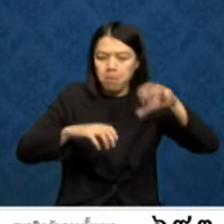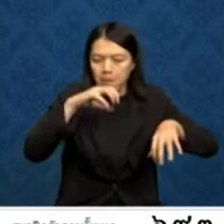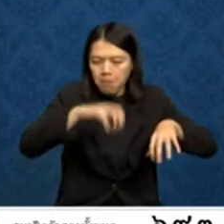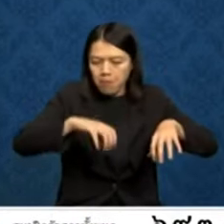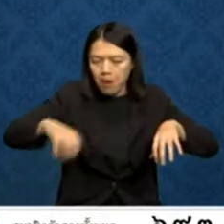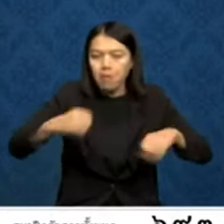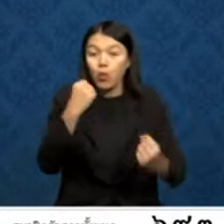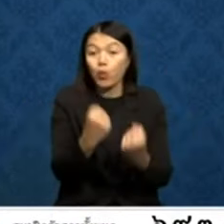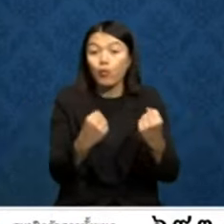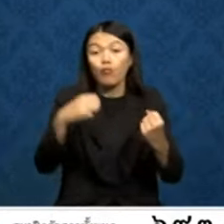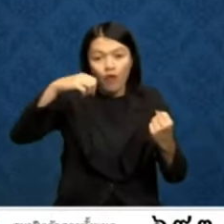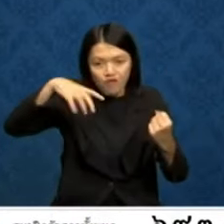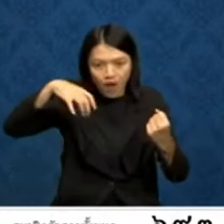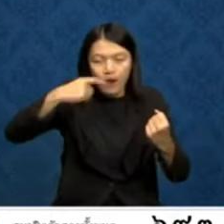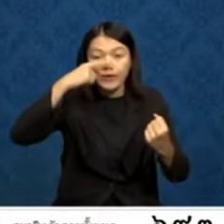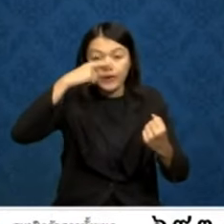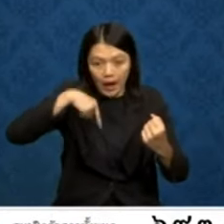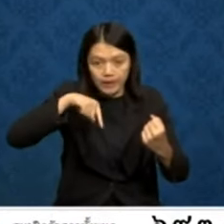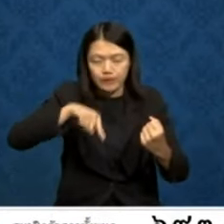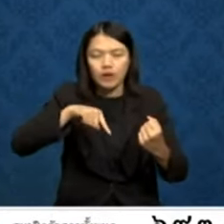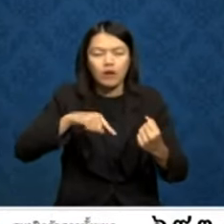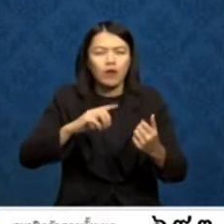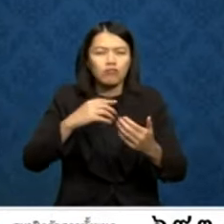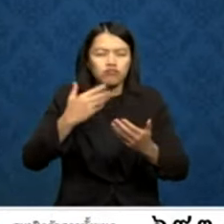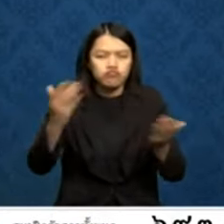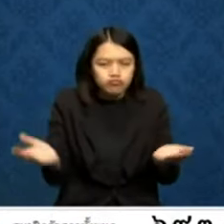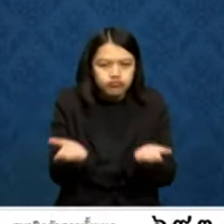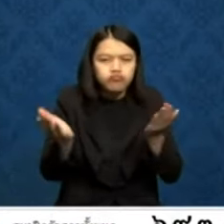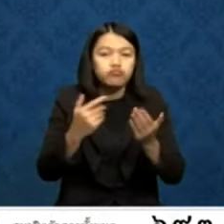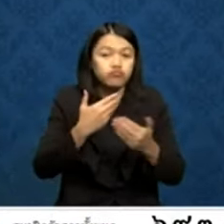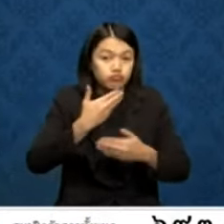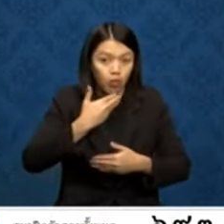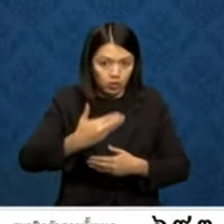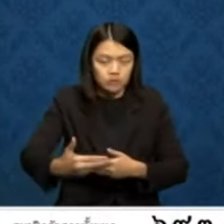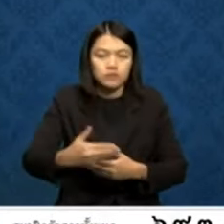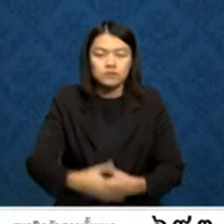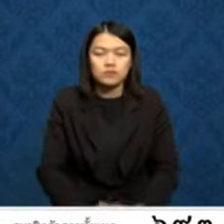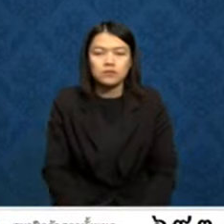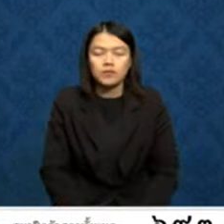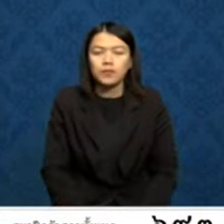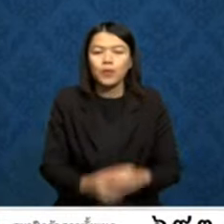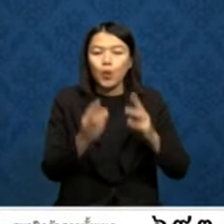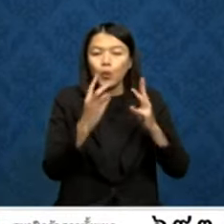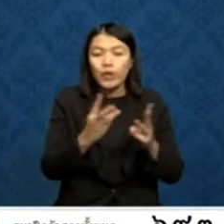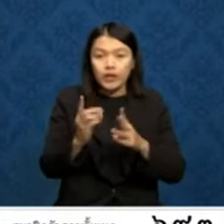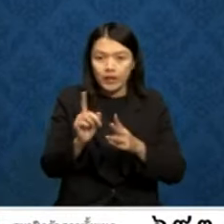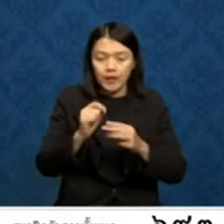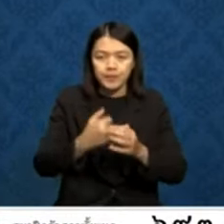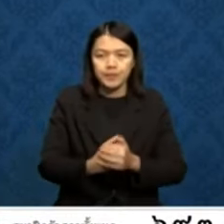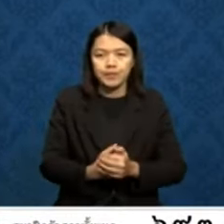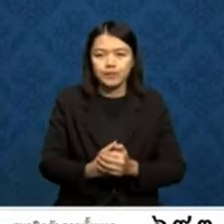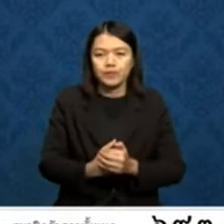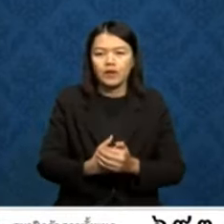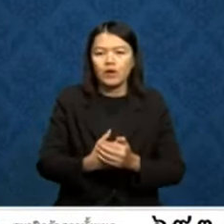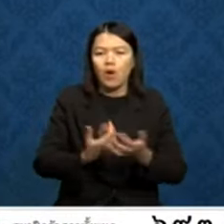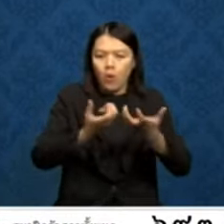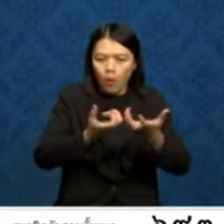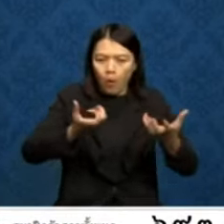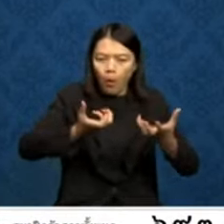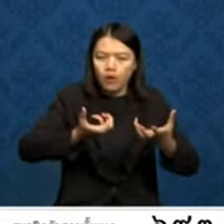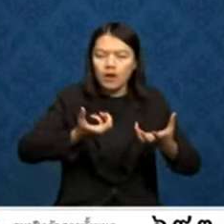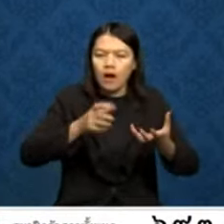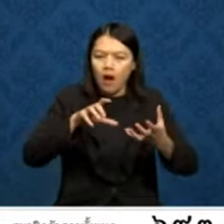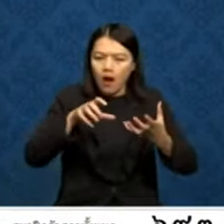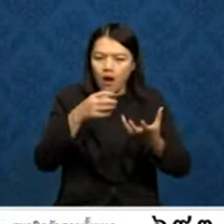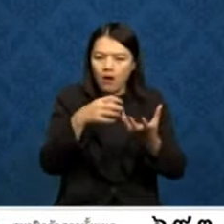าในประเทศอย่างต่อเนื่องด้วยแนวทางที่จะเพิ่มสัดส่วนการใช้วัตถุดิบภายในประเท